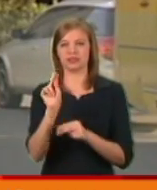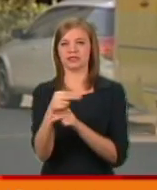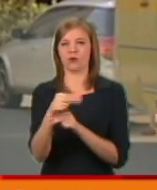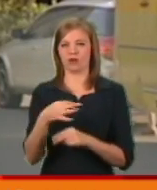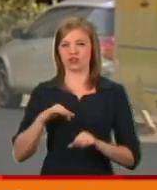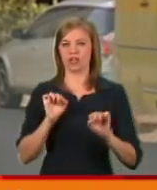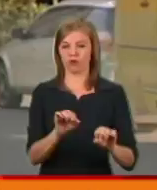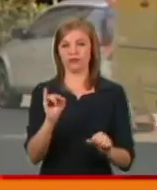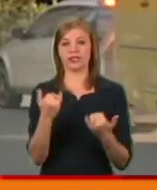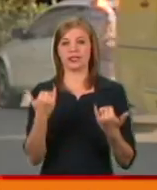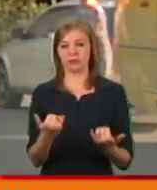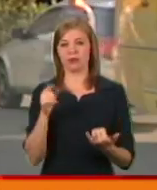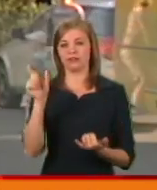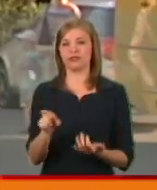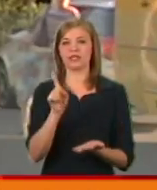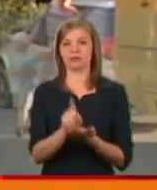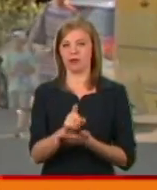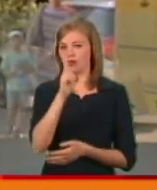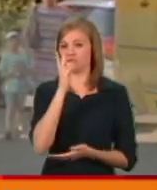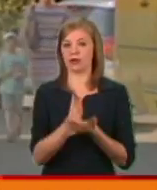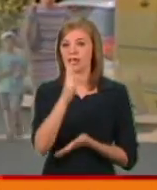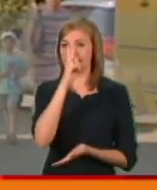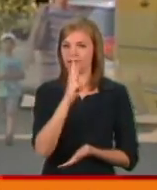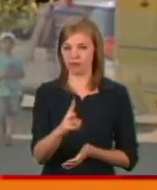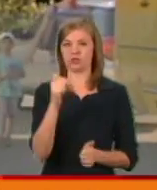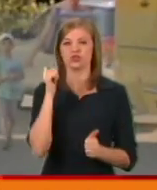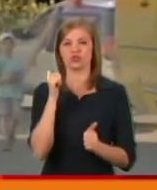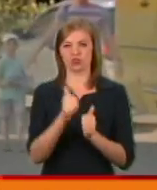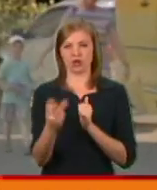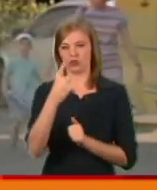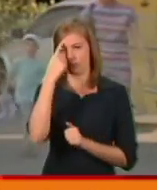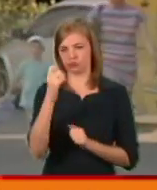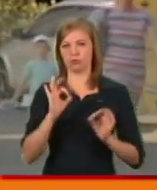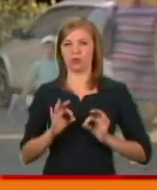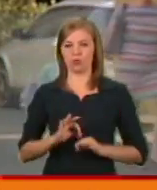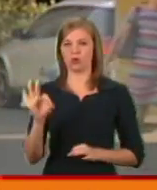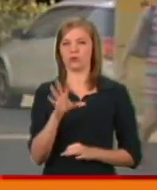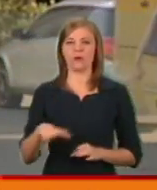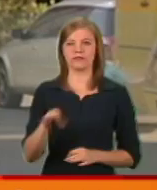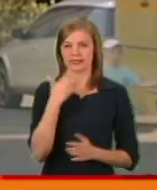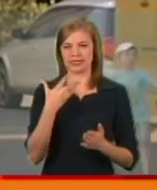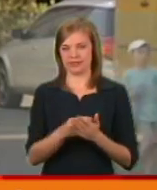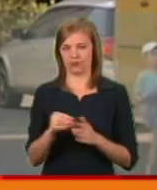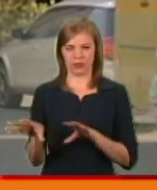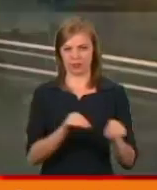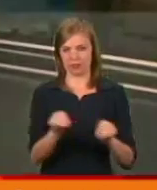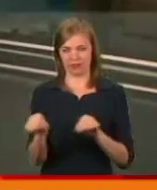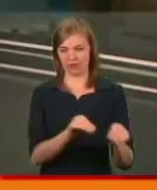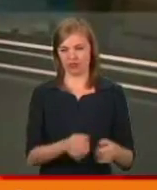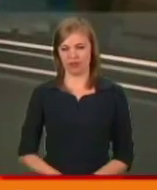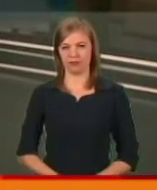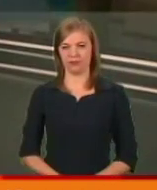зауваження адвокатів, і тепер Шабунін має 2 місяці щоразу повідомляти прокурорів про усі свої переміщення. Віто?